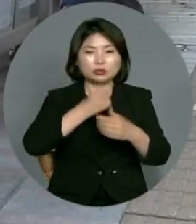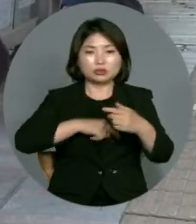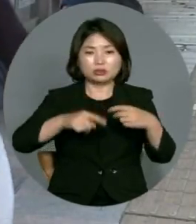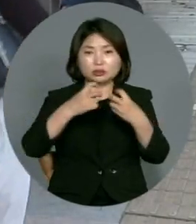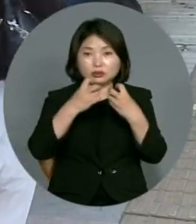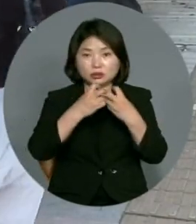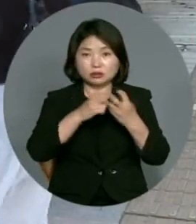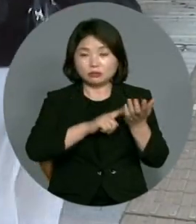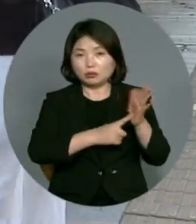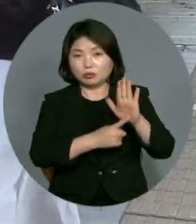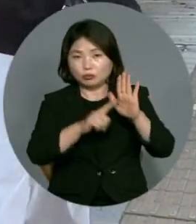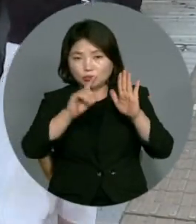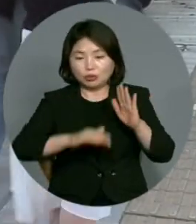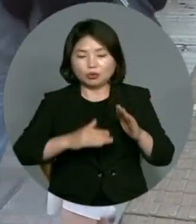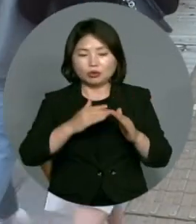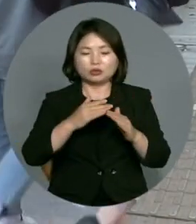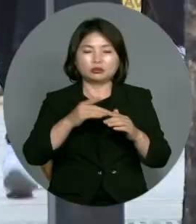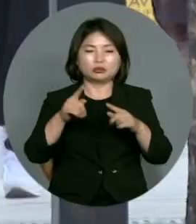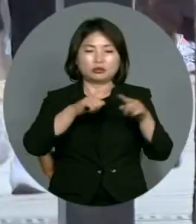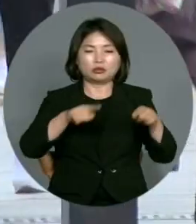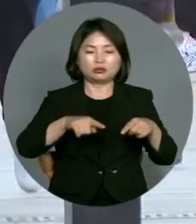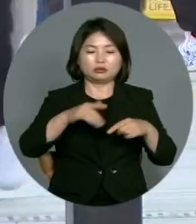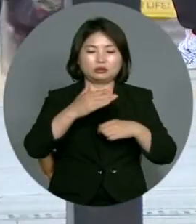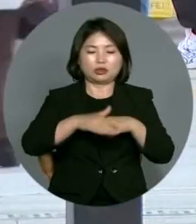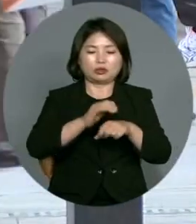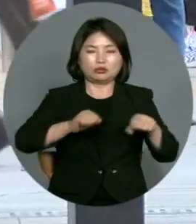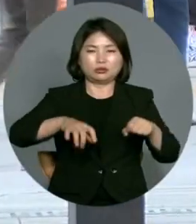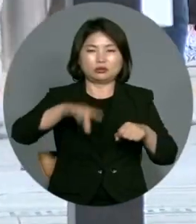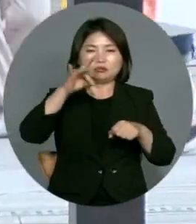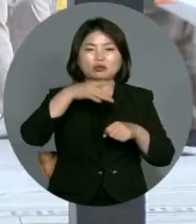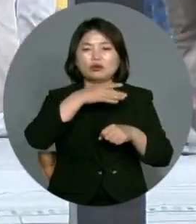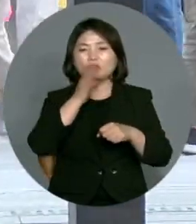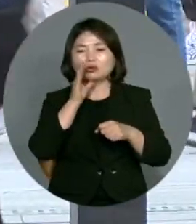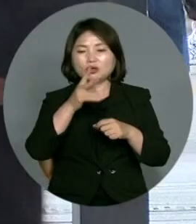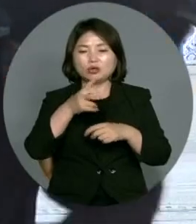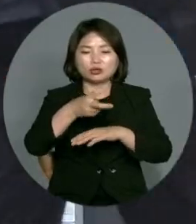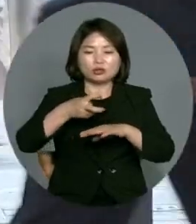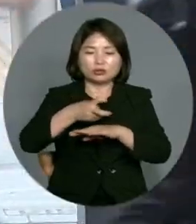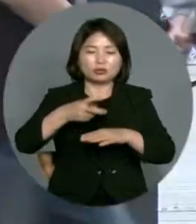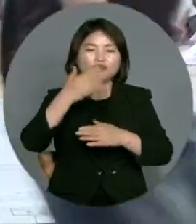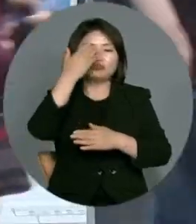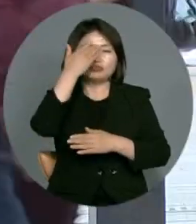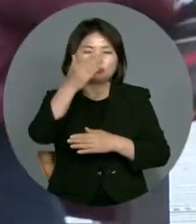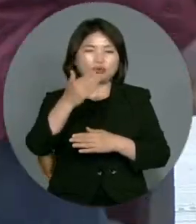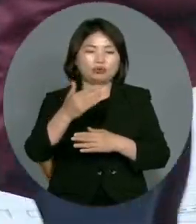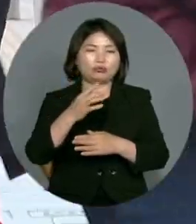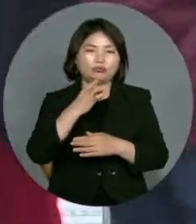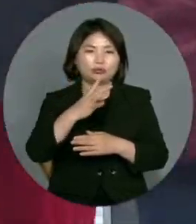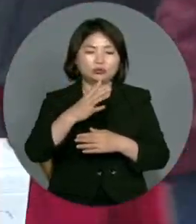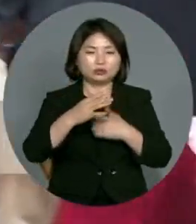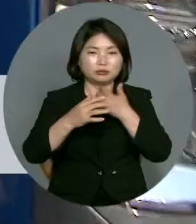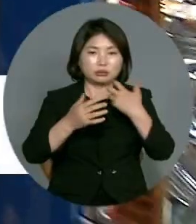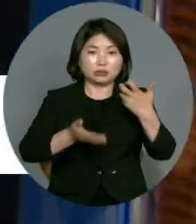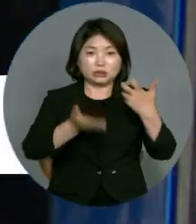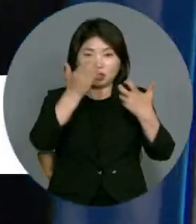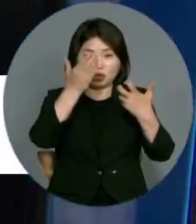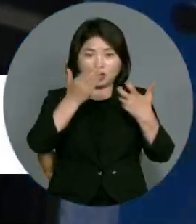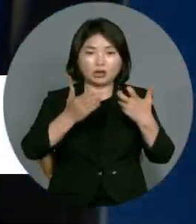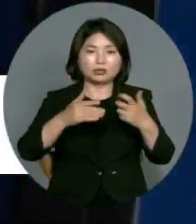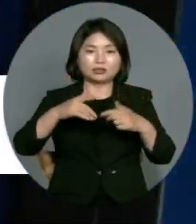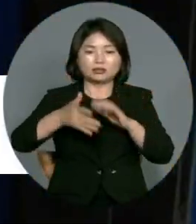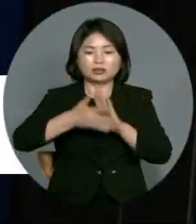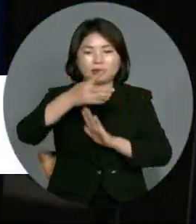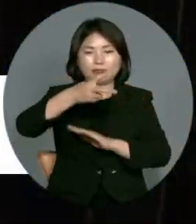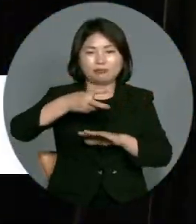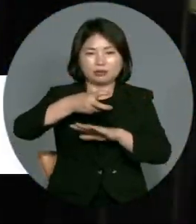복지정책이라고 내놓은 건 광역시 최초 어르신 대중교통 무료화 사업 정도입니다. 70세 이상 노인에게